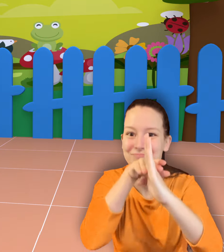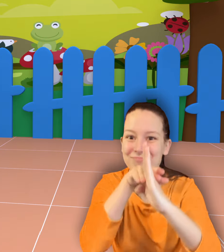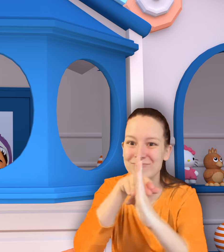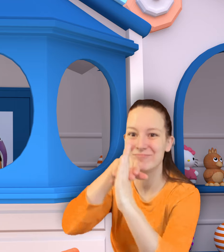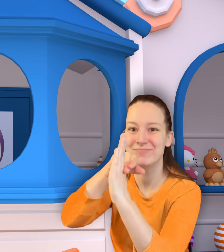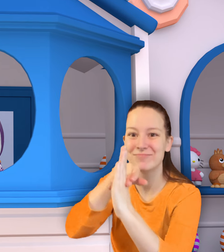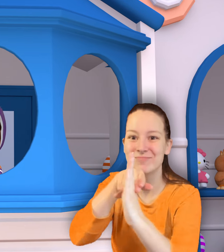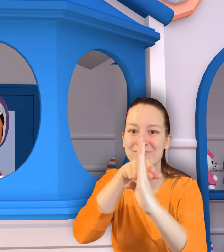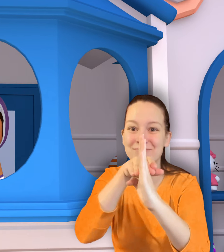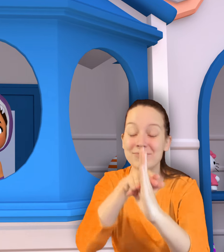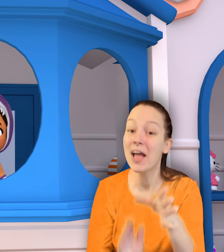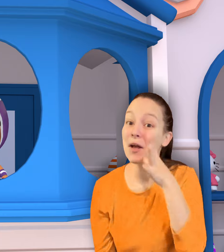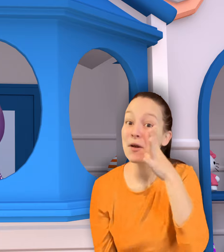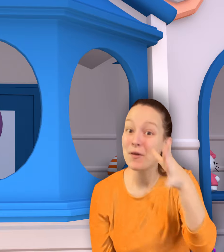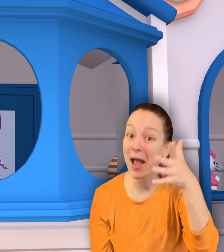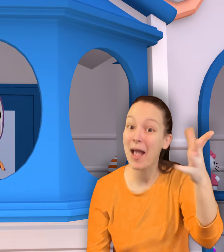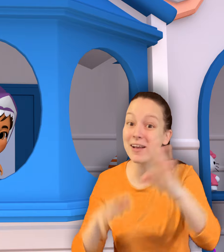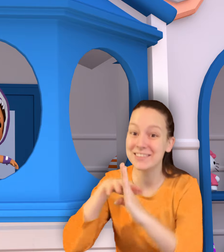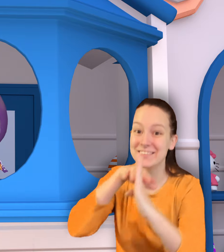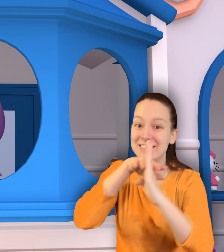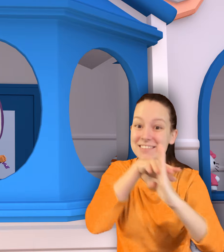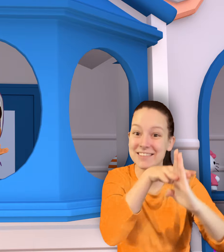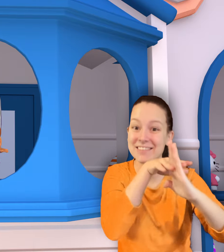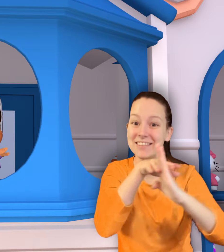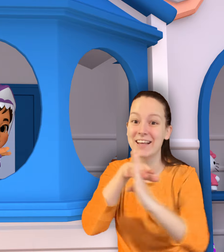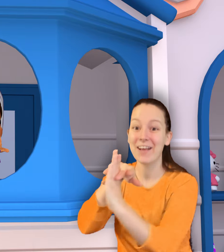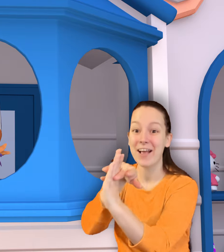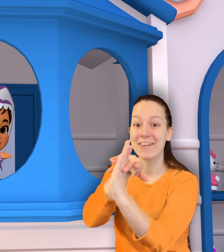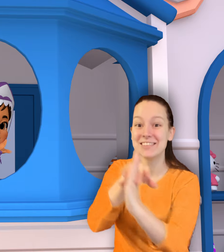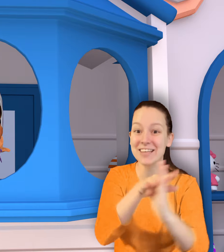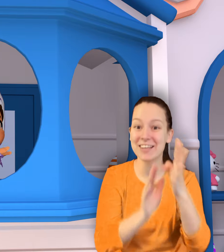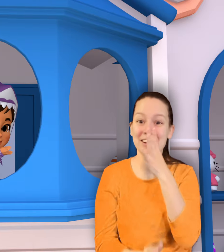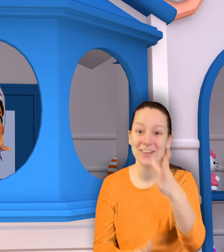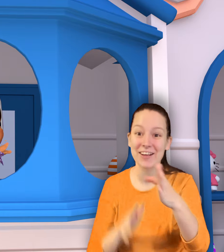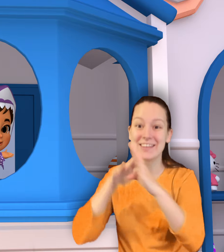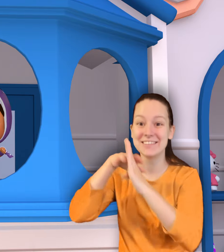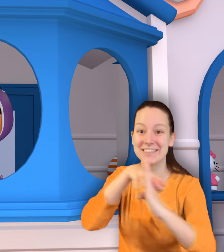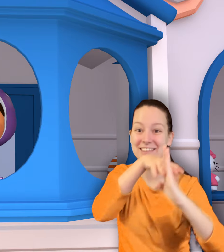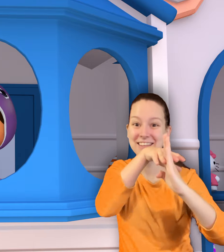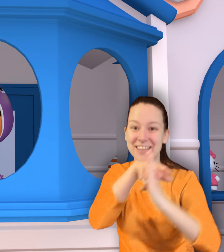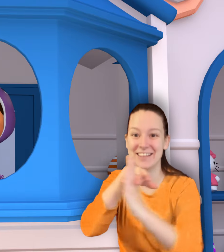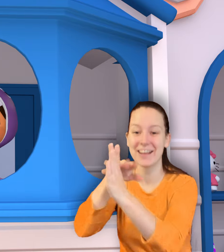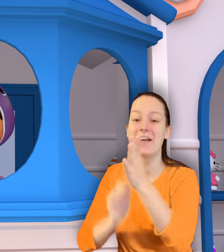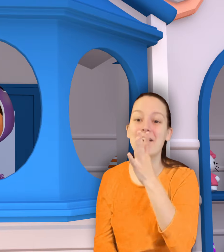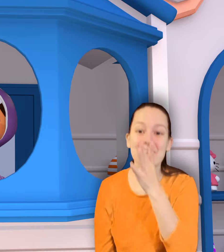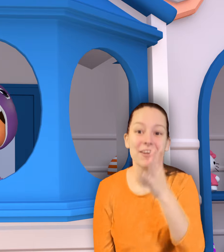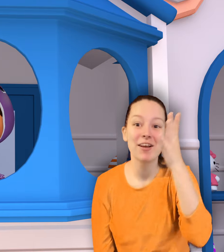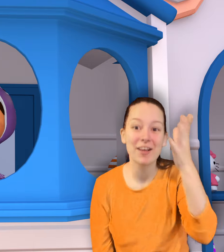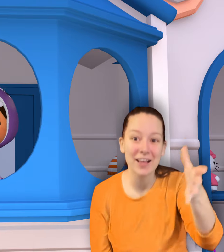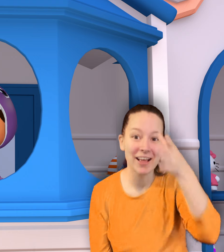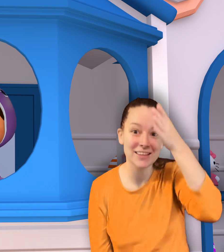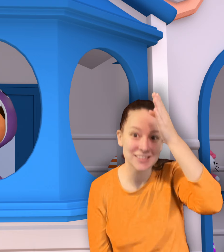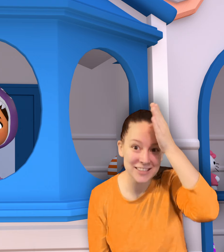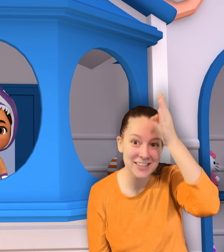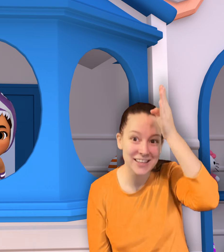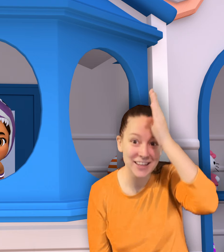ZOBZOBZおば